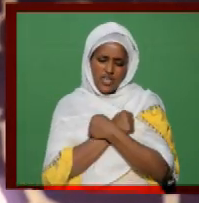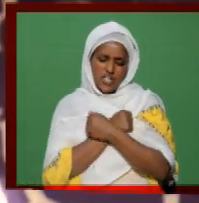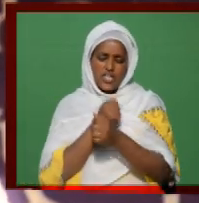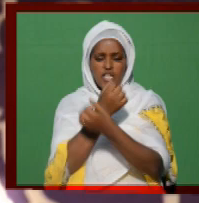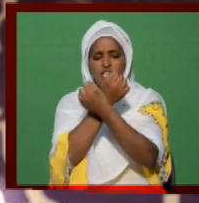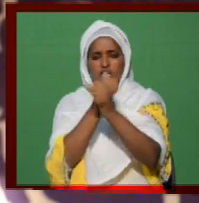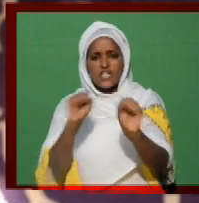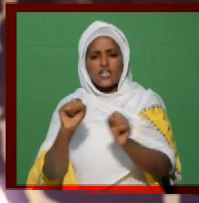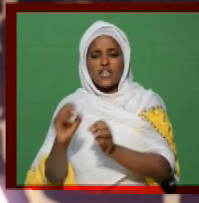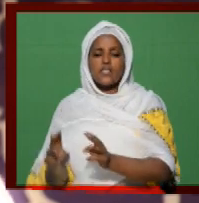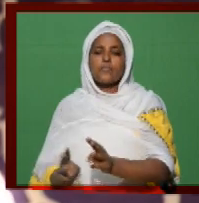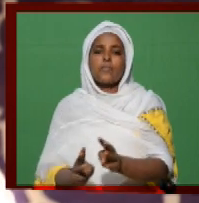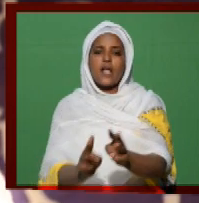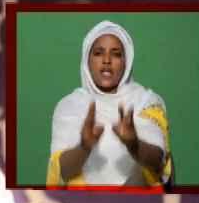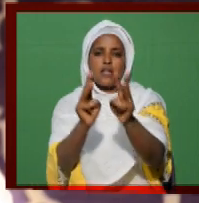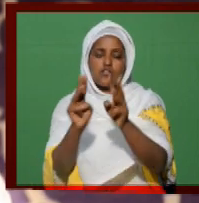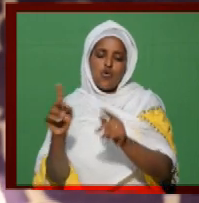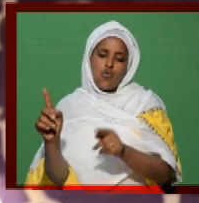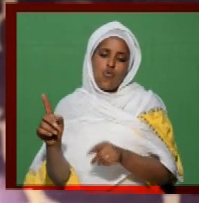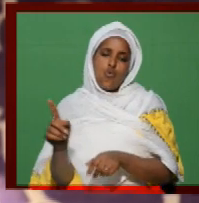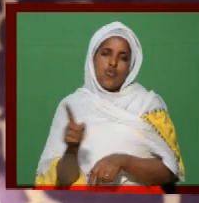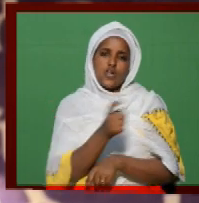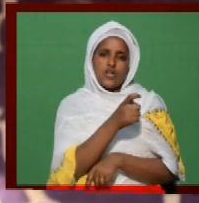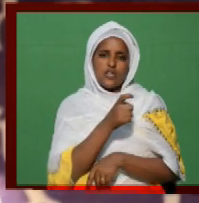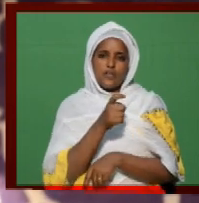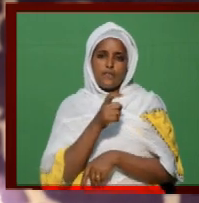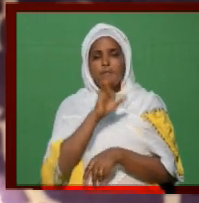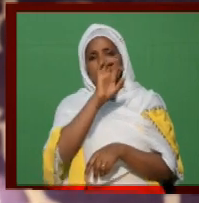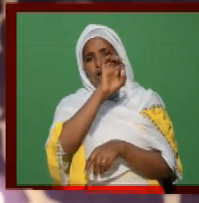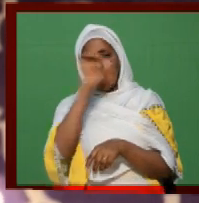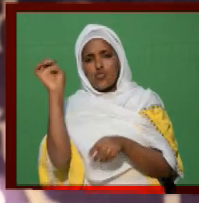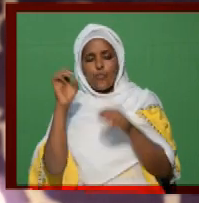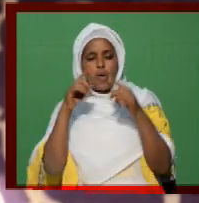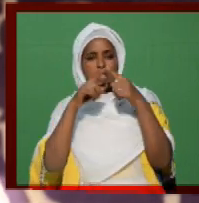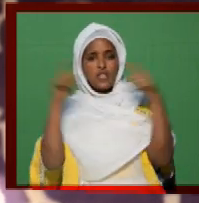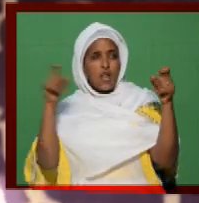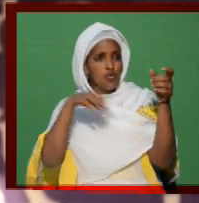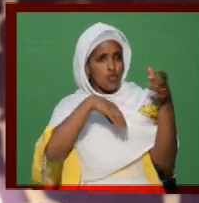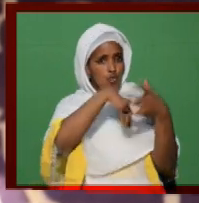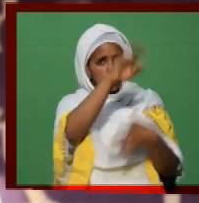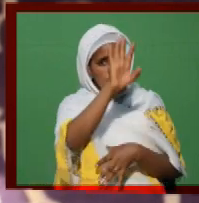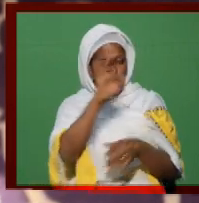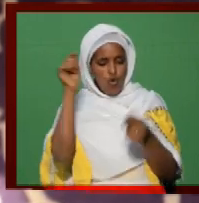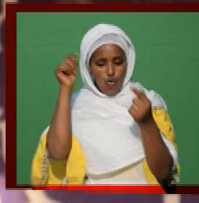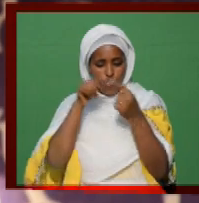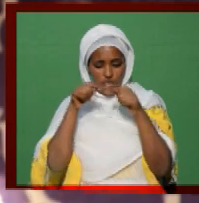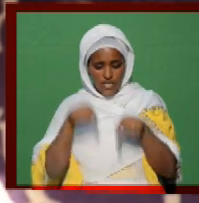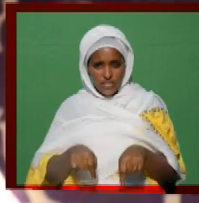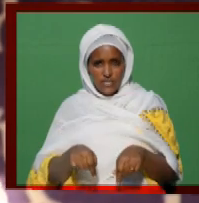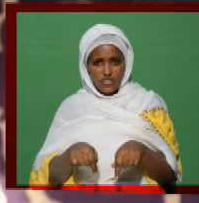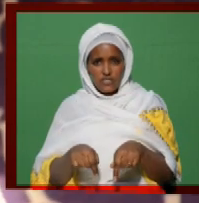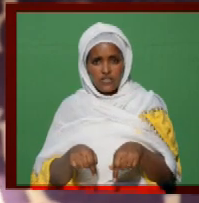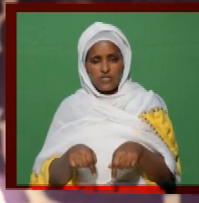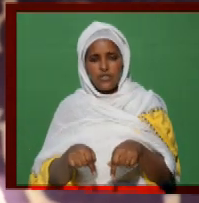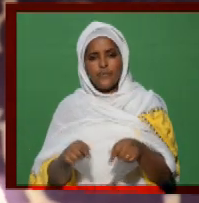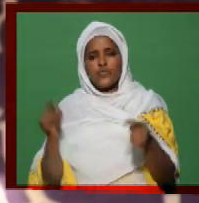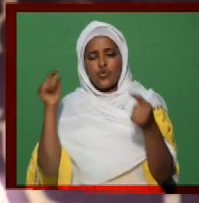የፍቅር የደህንነት ጎዳና ሆነልኝ፣ ከአውሮፓ ጠላት ወጦ ወደዚህ